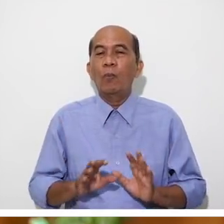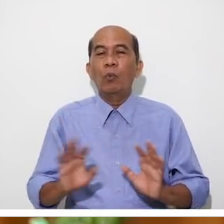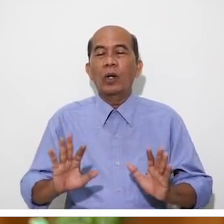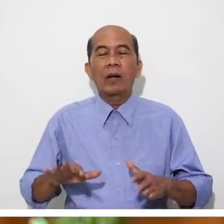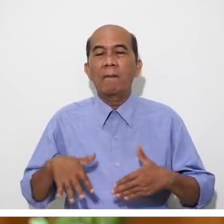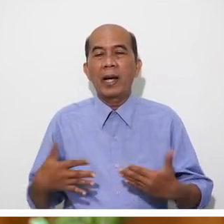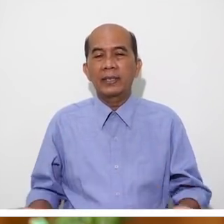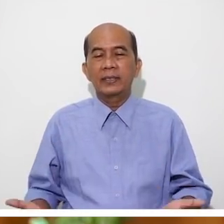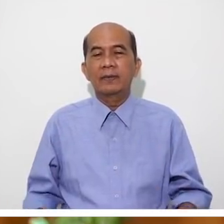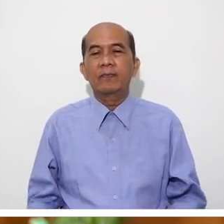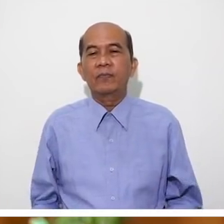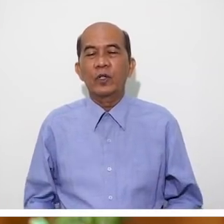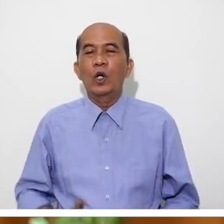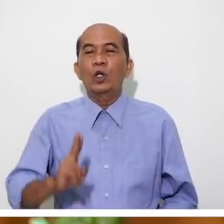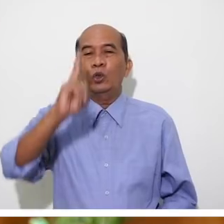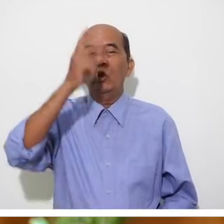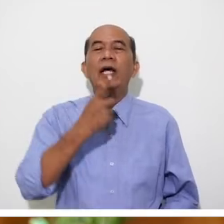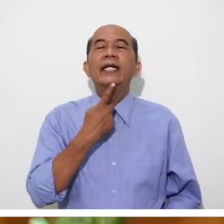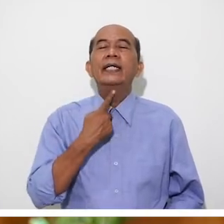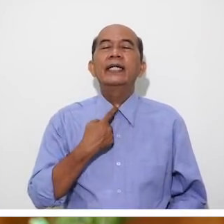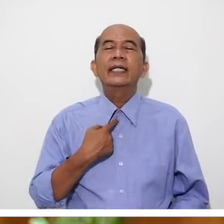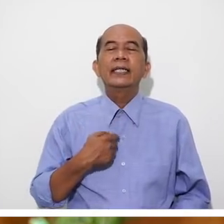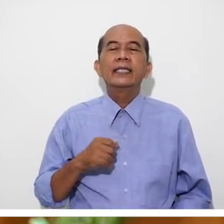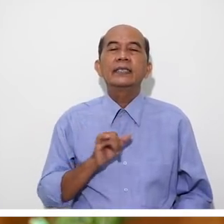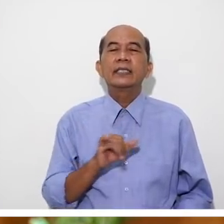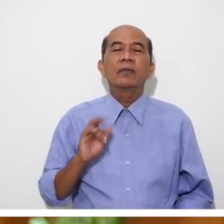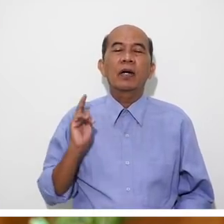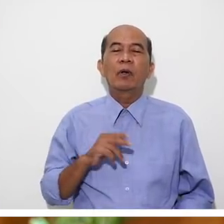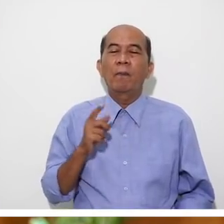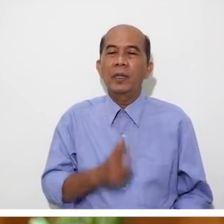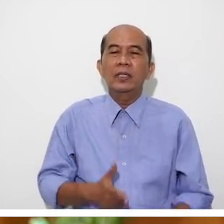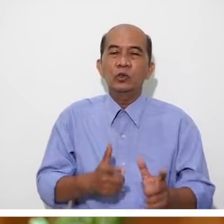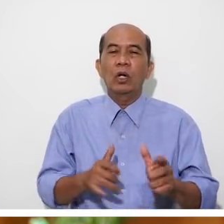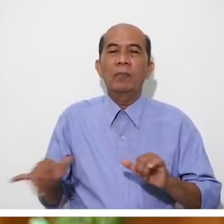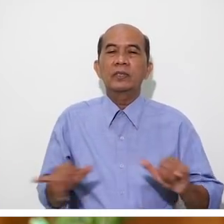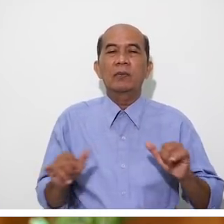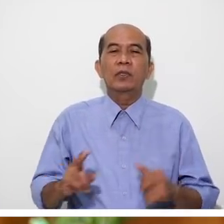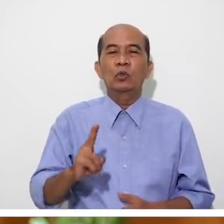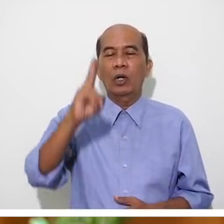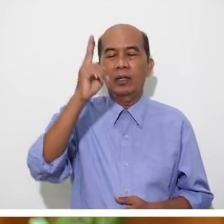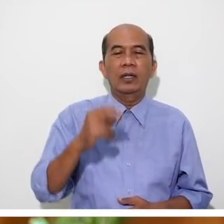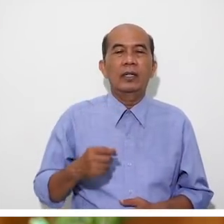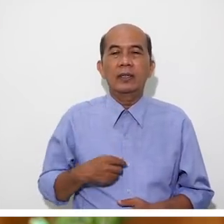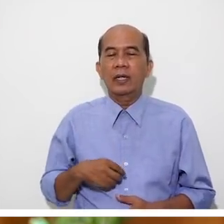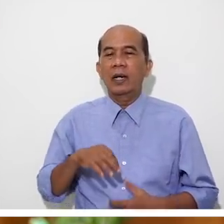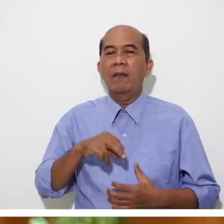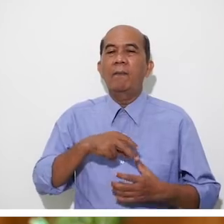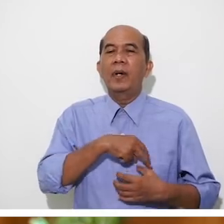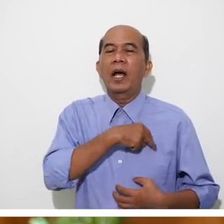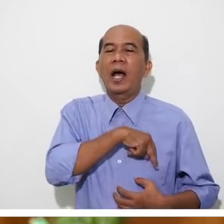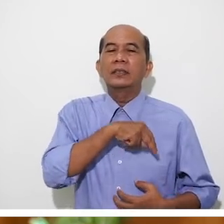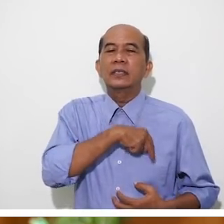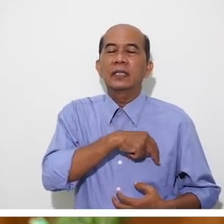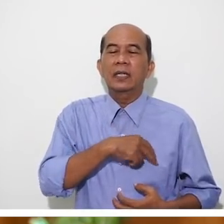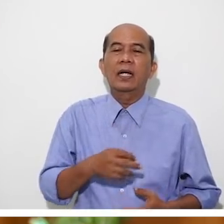mati. Tuhan menginginkan supaya setiap kami dapat berjuang bersama Tuhan dan menghasilkan karya yang